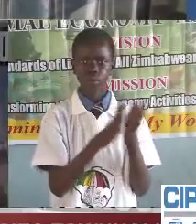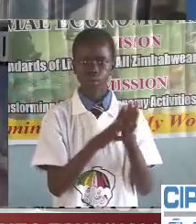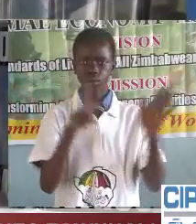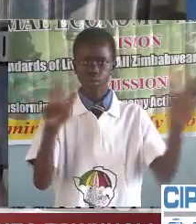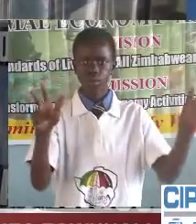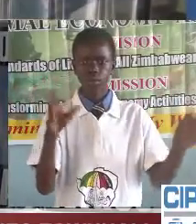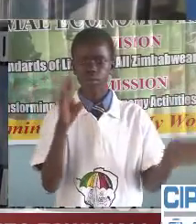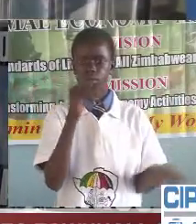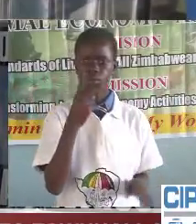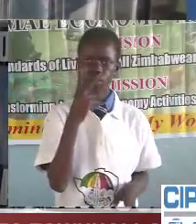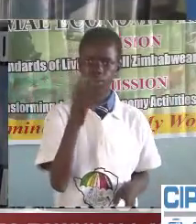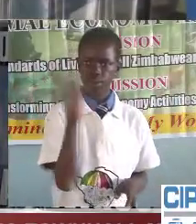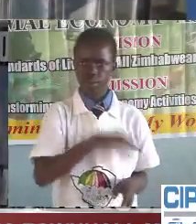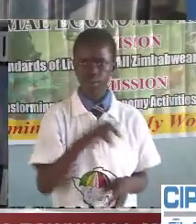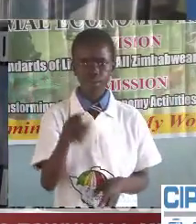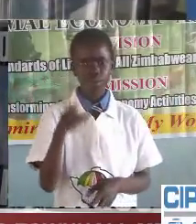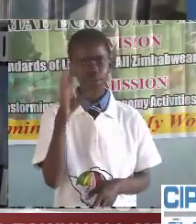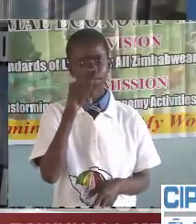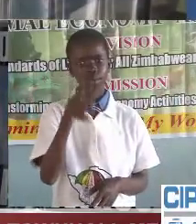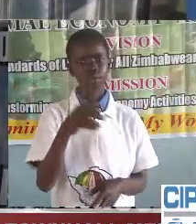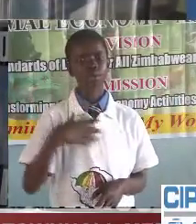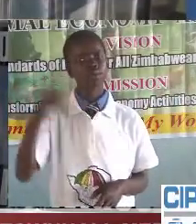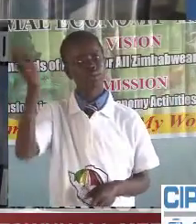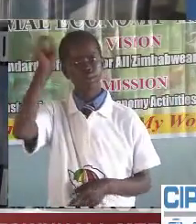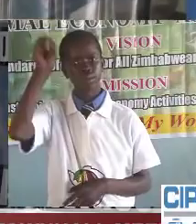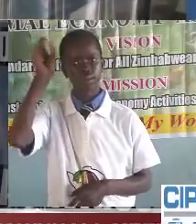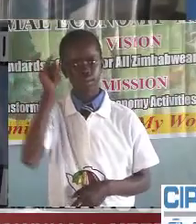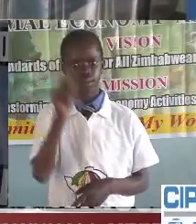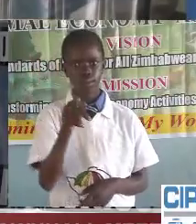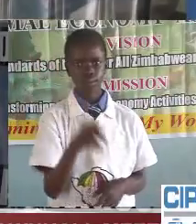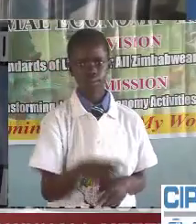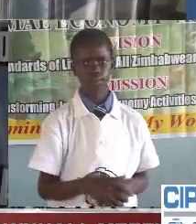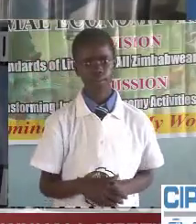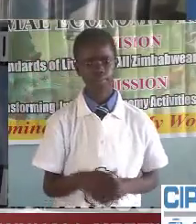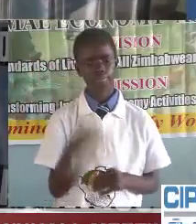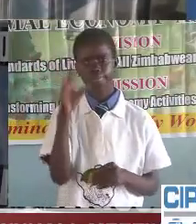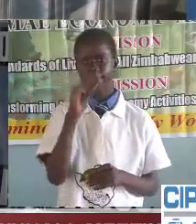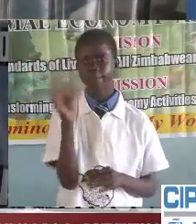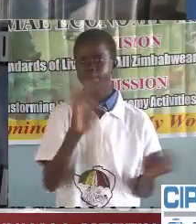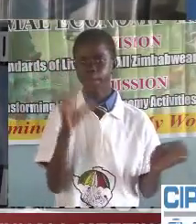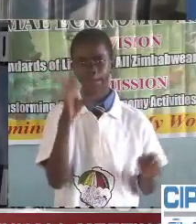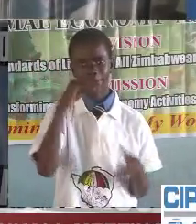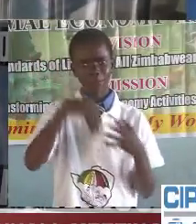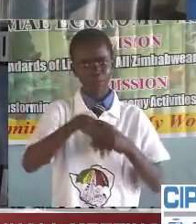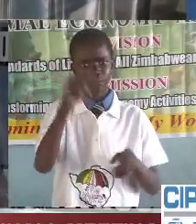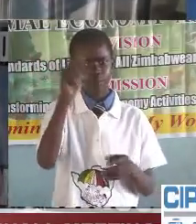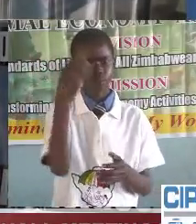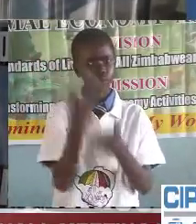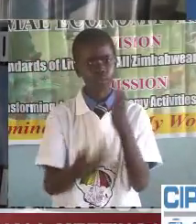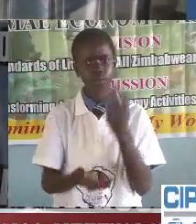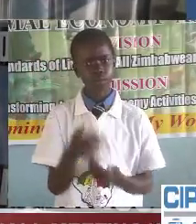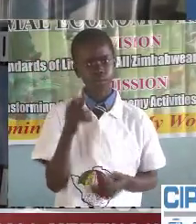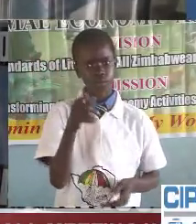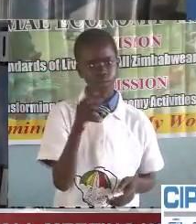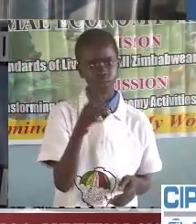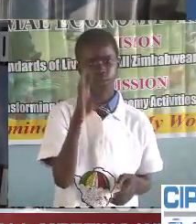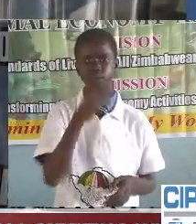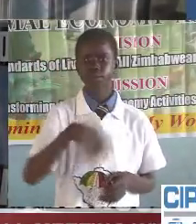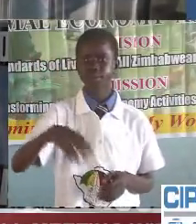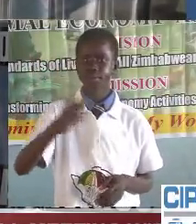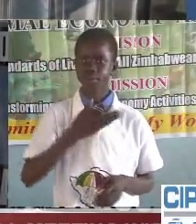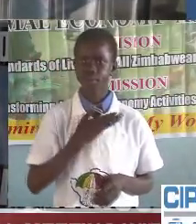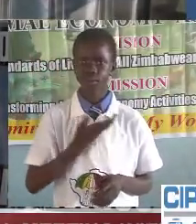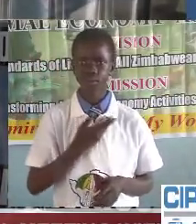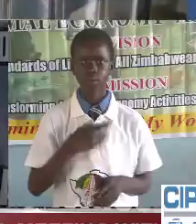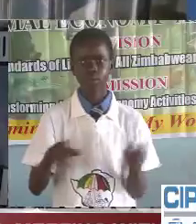takaionazve political party representation. Saka inini decision yekuti aiwa dambudziko redu tiri kutuma munhu